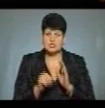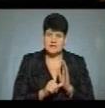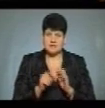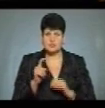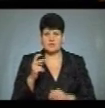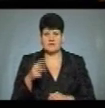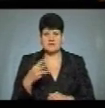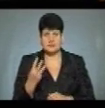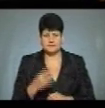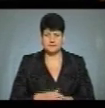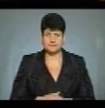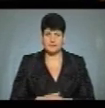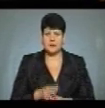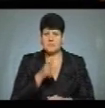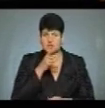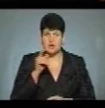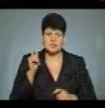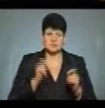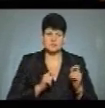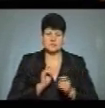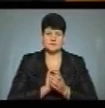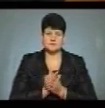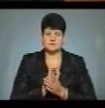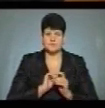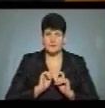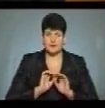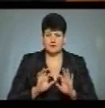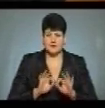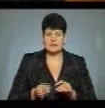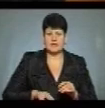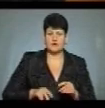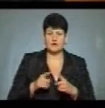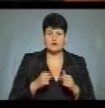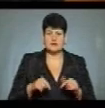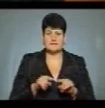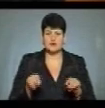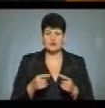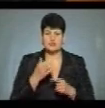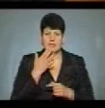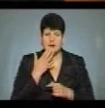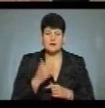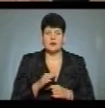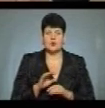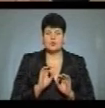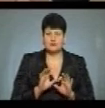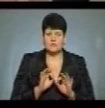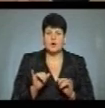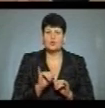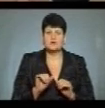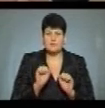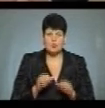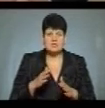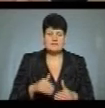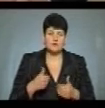123. Під час брифінгу «16 днів проти насильства» директорка організації «Відродження нації» Оксана Шлюса розповіла, куди може